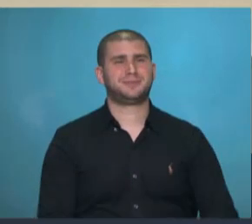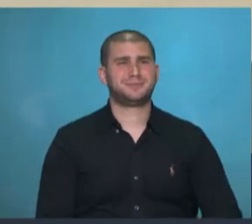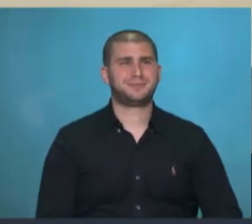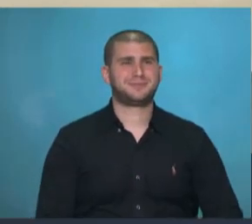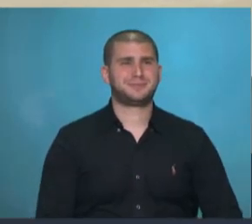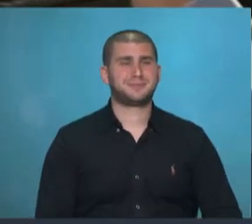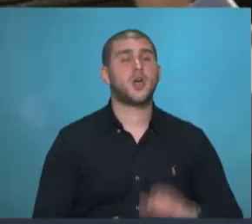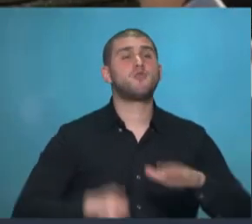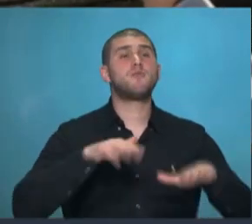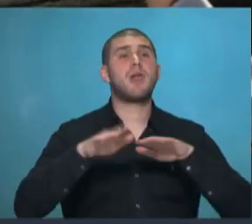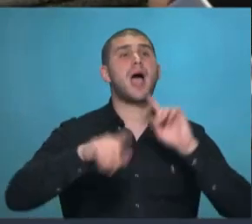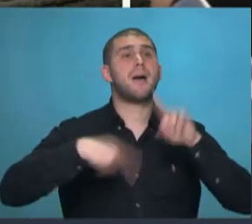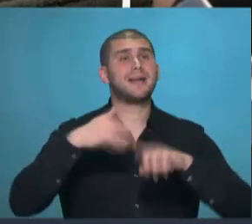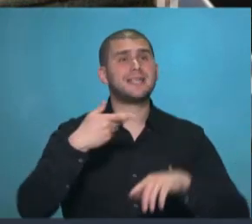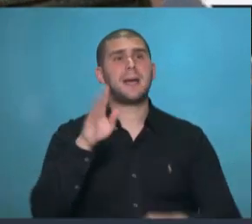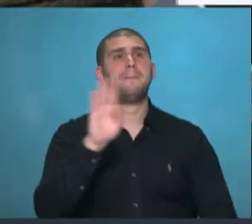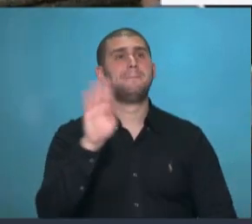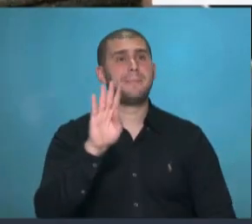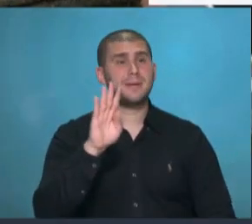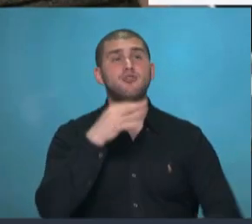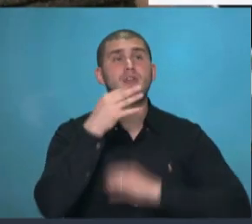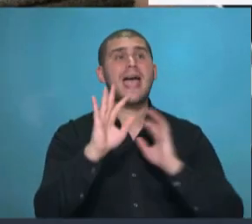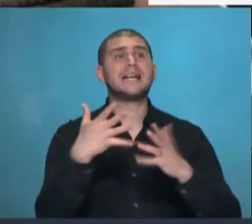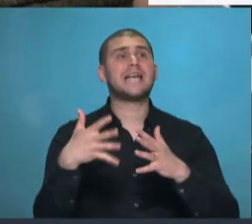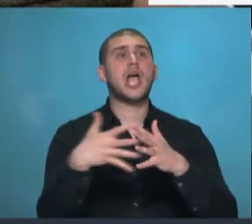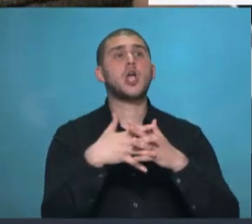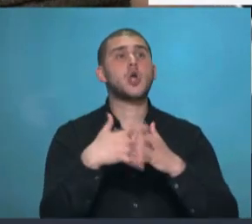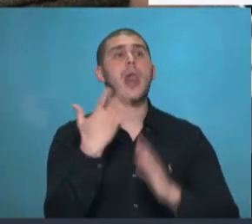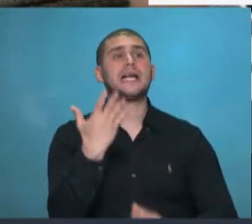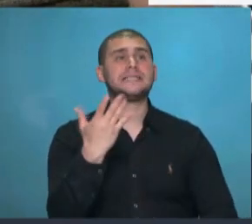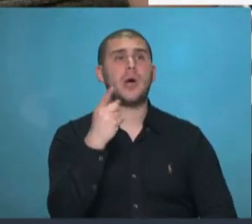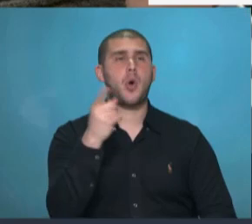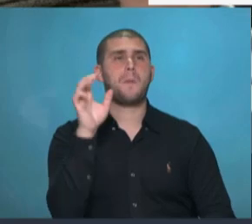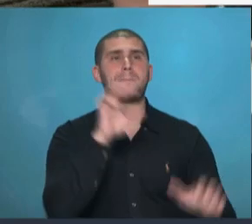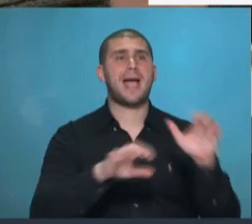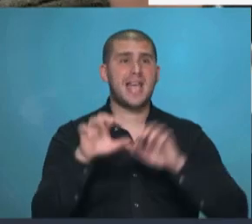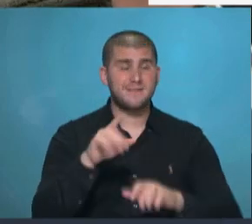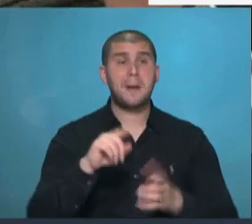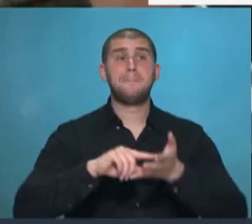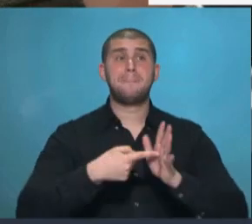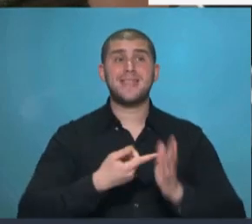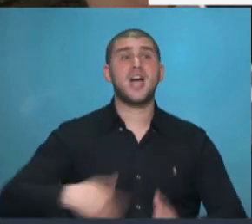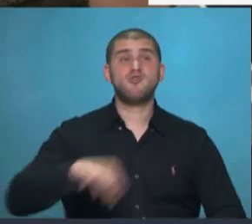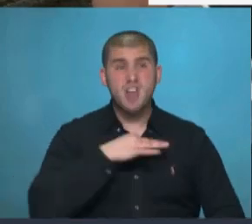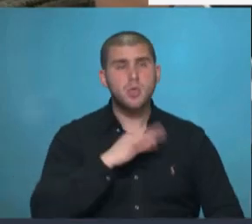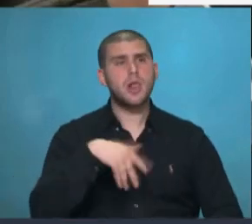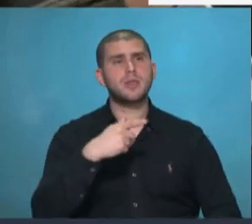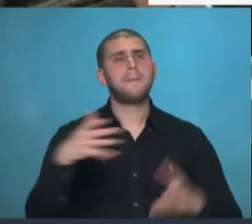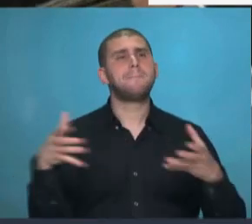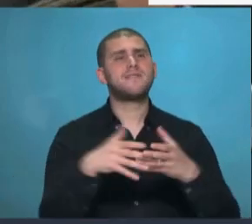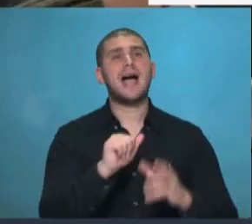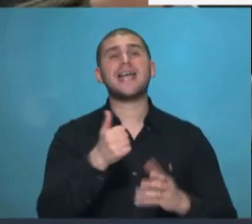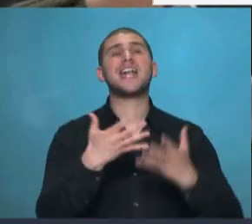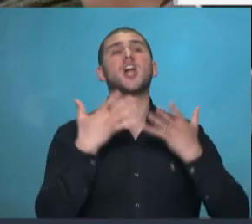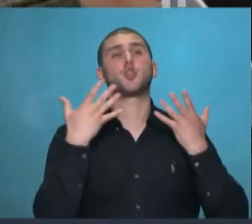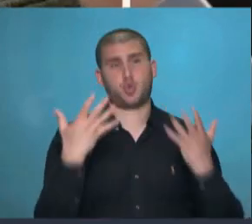שלום. ראש הממשלה הבא יהיה בנימין נתניהו, השאלה איזו קואליציה הוא ירכיב. המטרה שלנו להיות המפלגה הגדולה